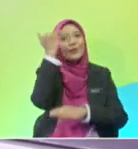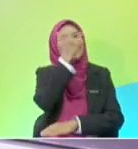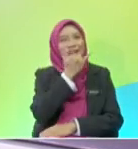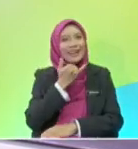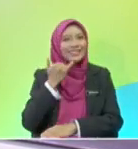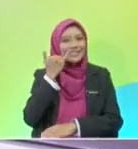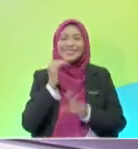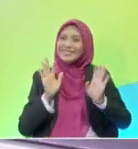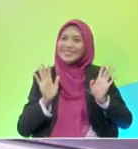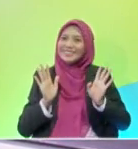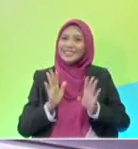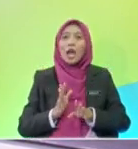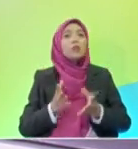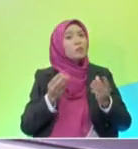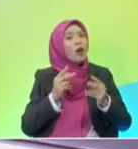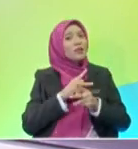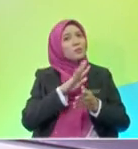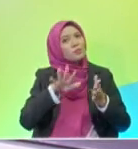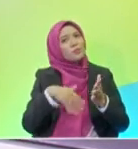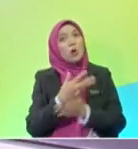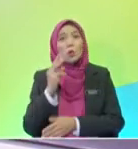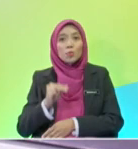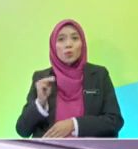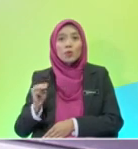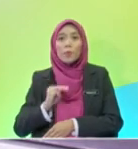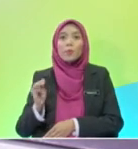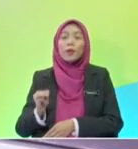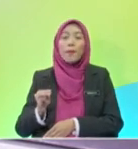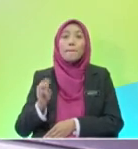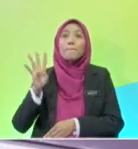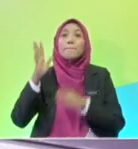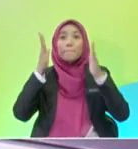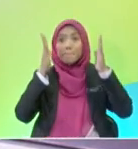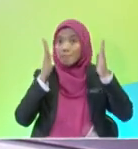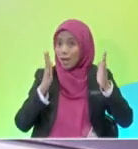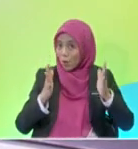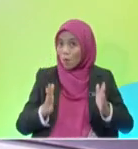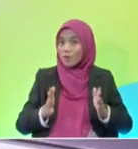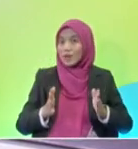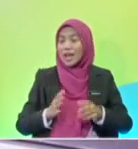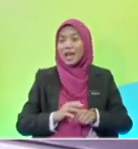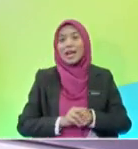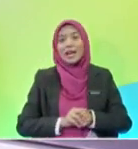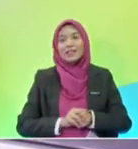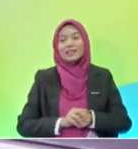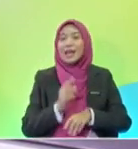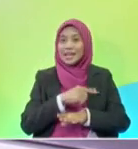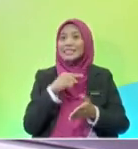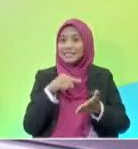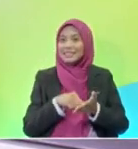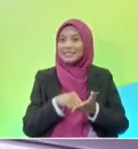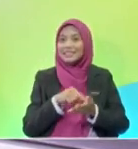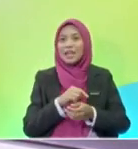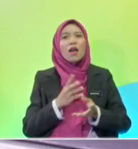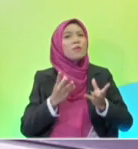zakarya dan terima kasih kepada empat murid yang ini kita ada amda intisa Arif dan juga Azra